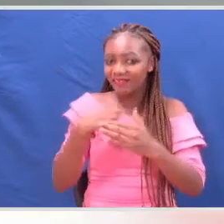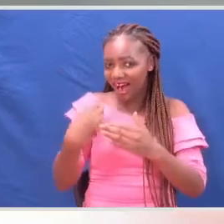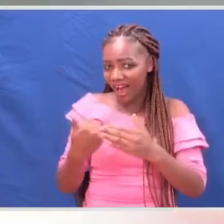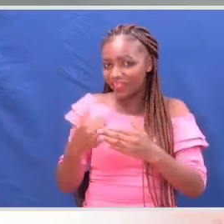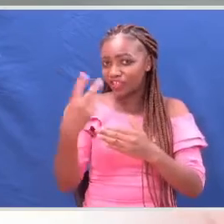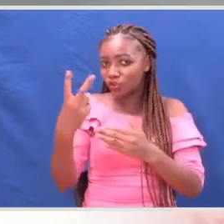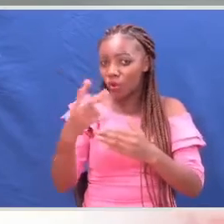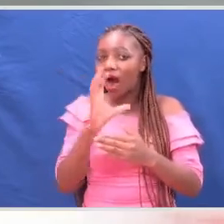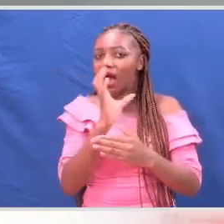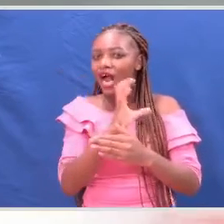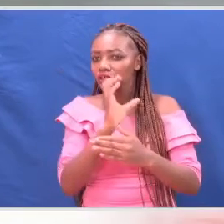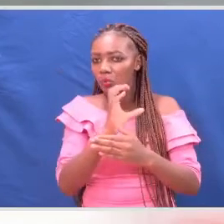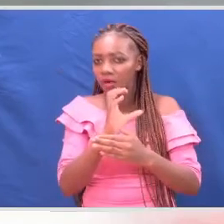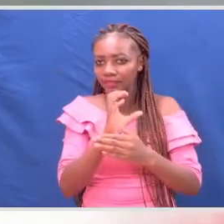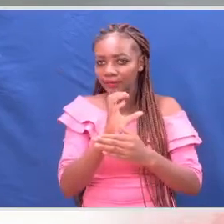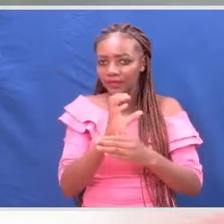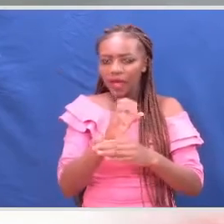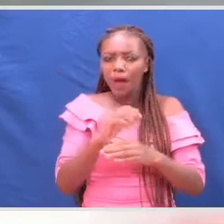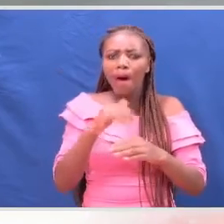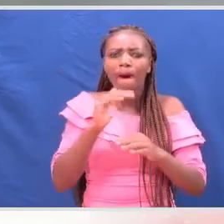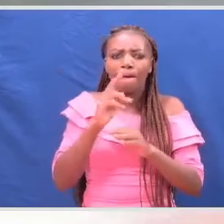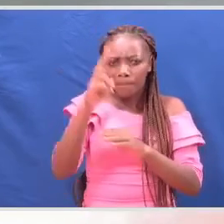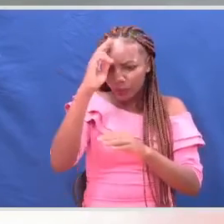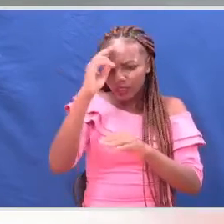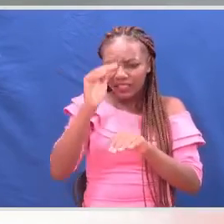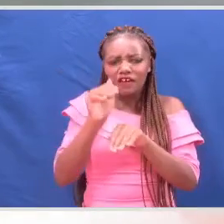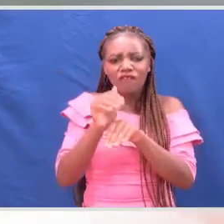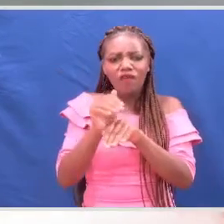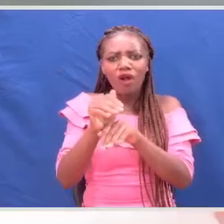kusimama. Polisi wakaanza kukimbishana na wao.